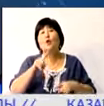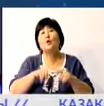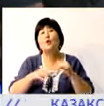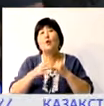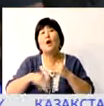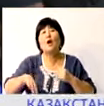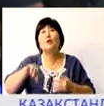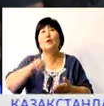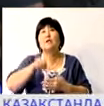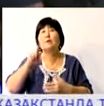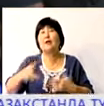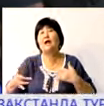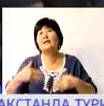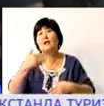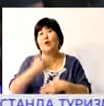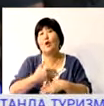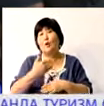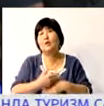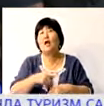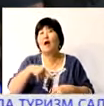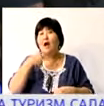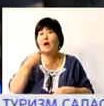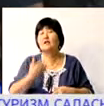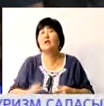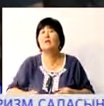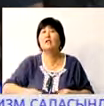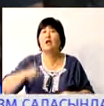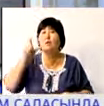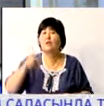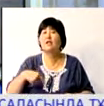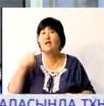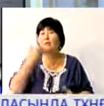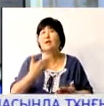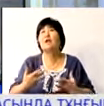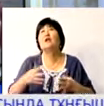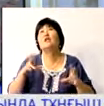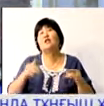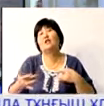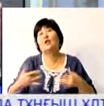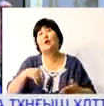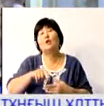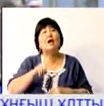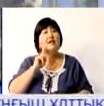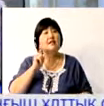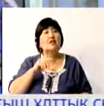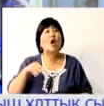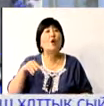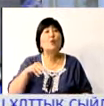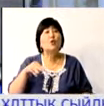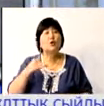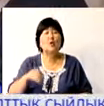тұғырлы перзенттер атты театрлық қойылымда аталмыш тау тұлғалардың бейнесі сәтті сомдалды. Сондай-ақ жастар мюзиклі